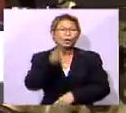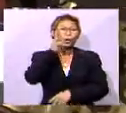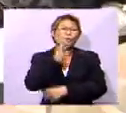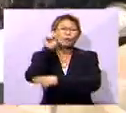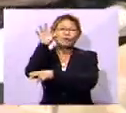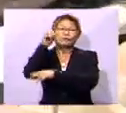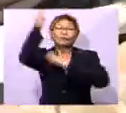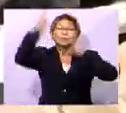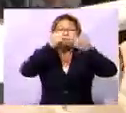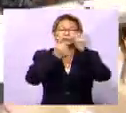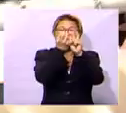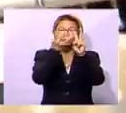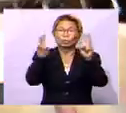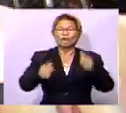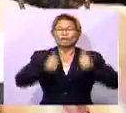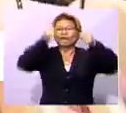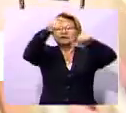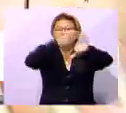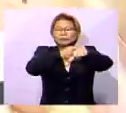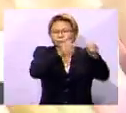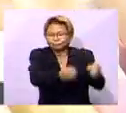Fest Malaysia 2017 yang pertama kali